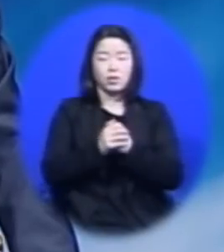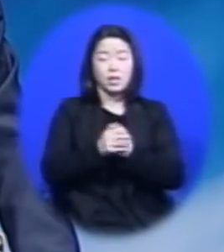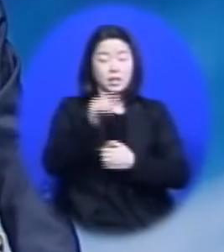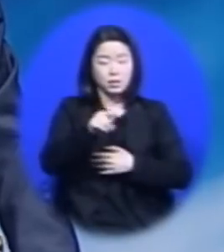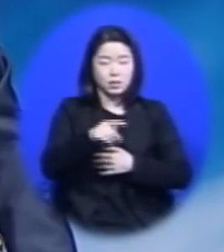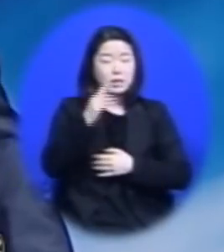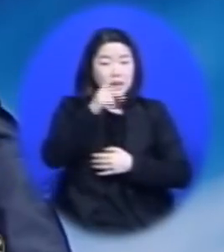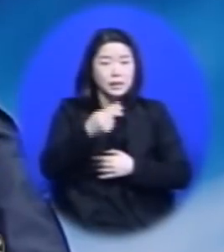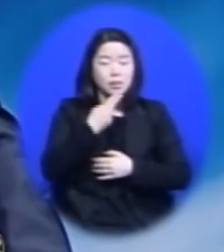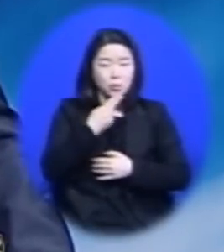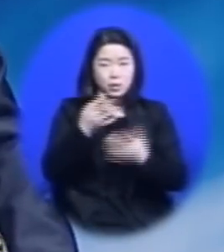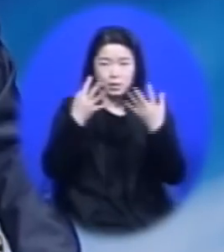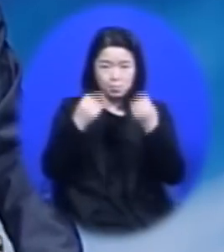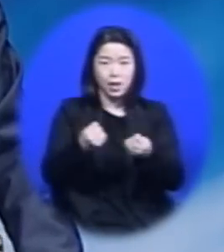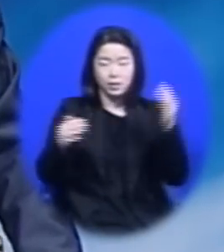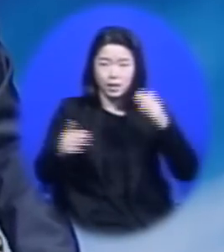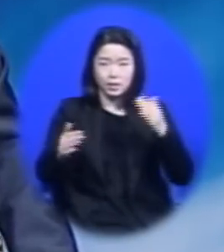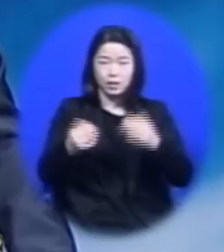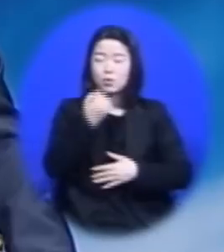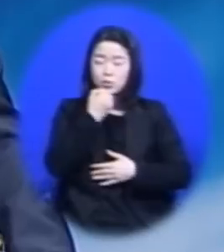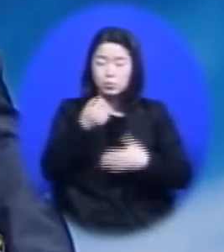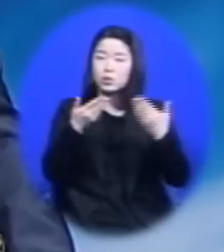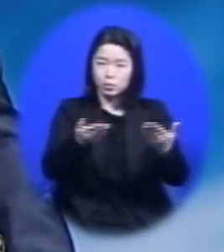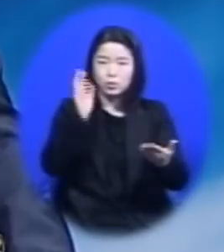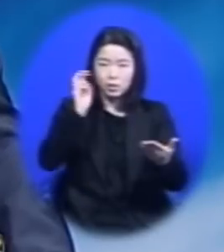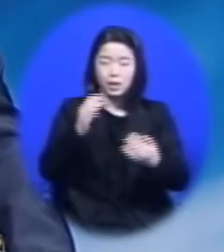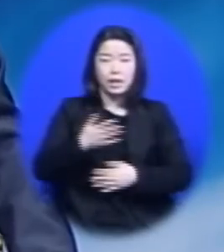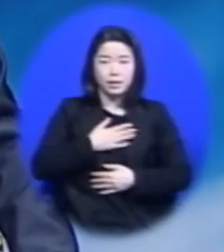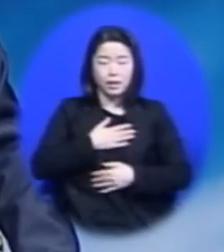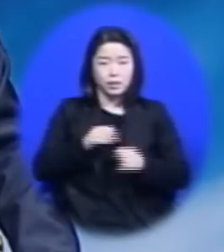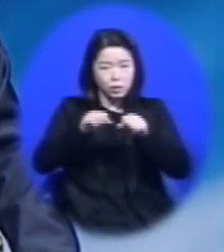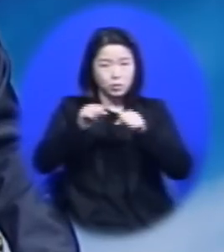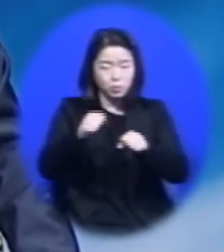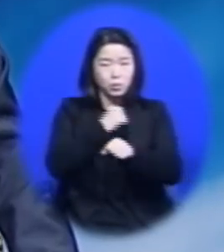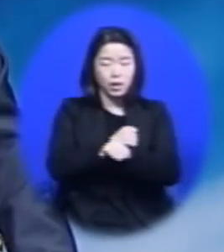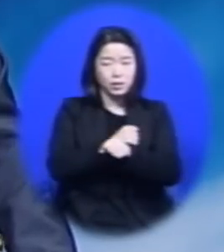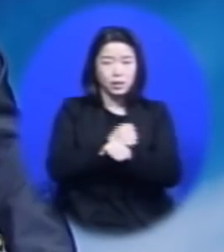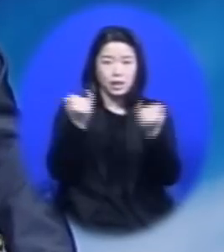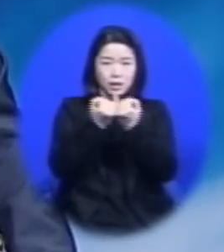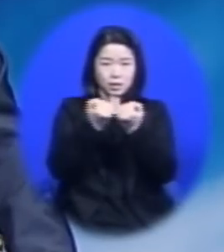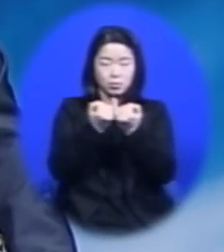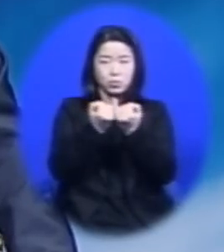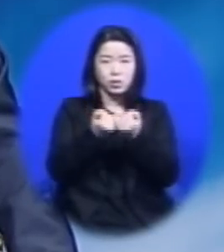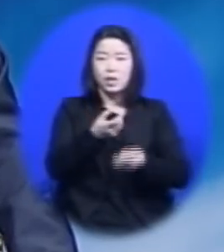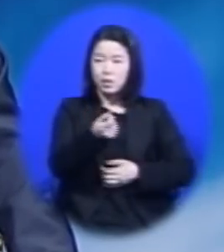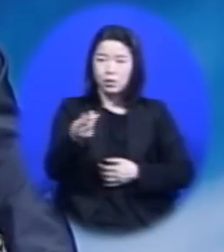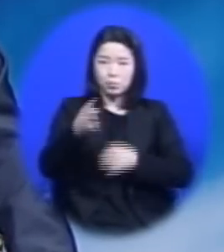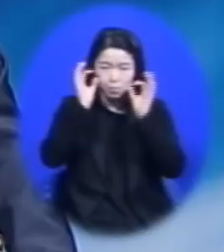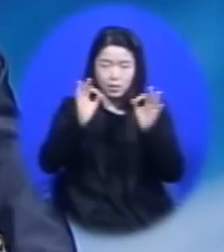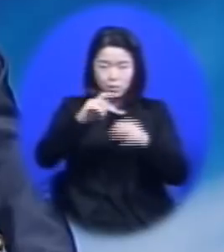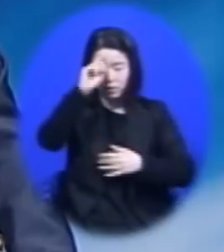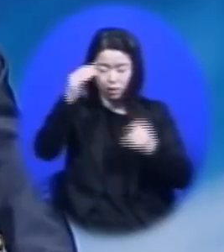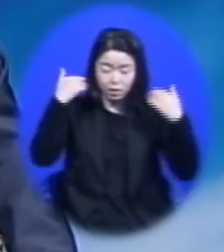그것은 틀림없이 많은 학생들에게 웃음을 주었을 것이다 나는 청소하는 여자를 여러 번 본 적이 있다 그는 키가 크고